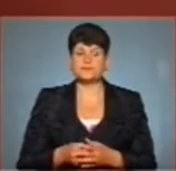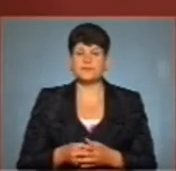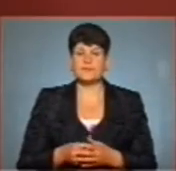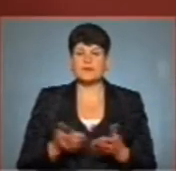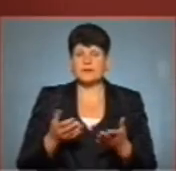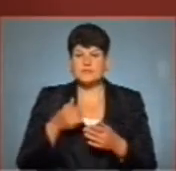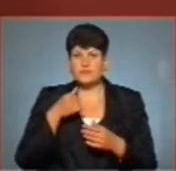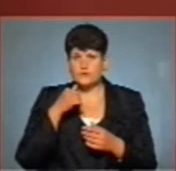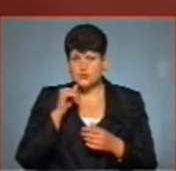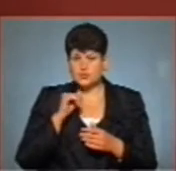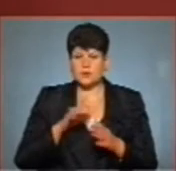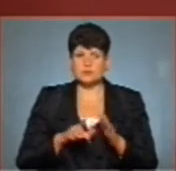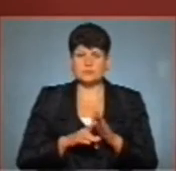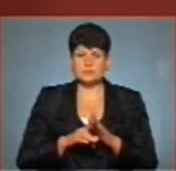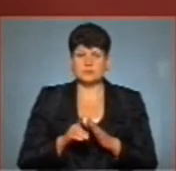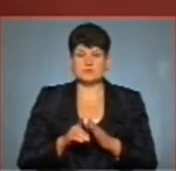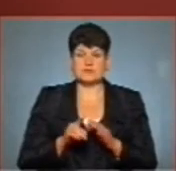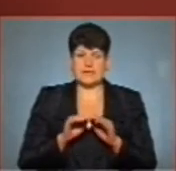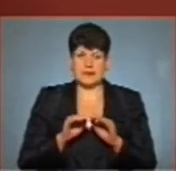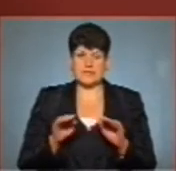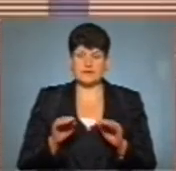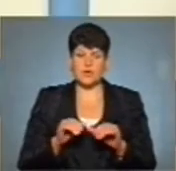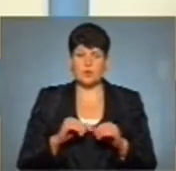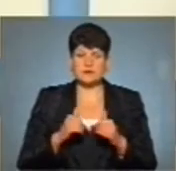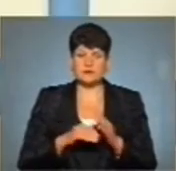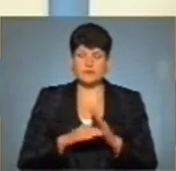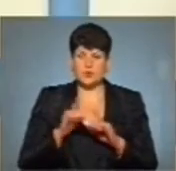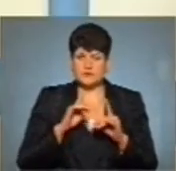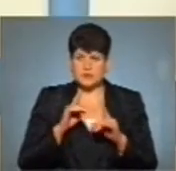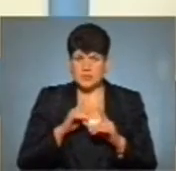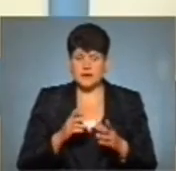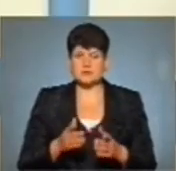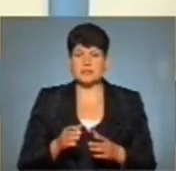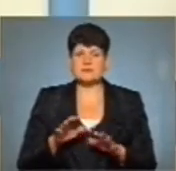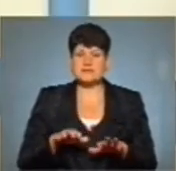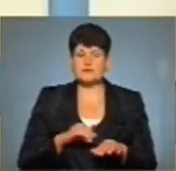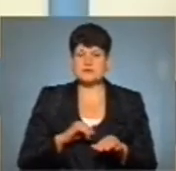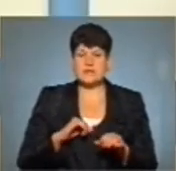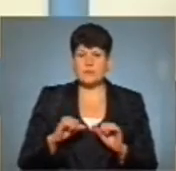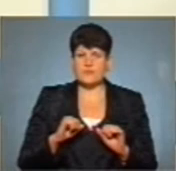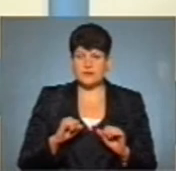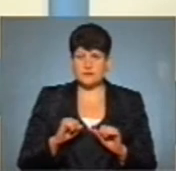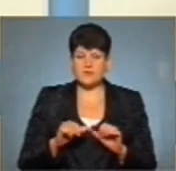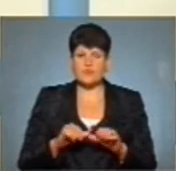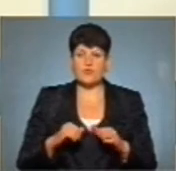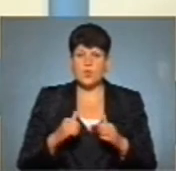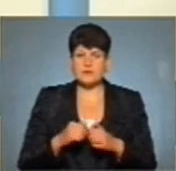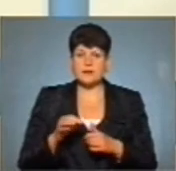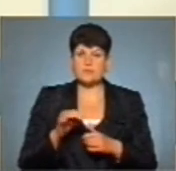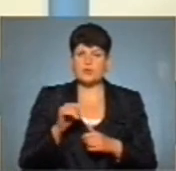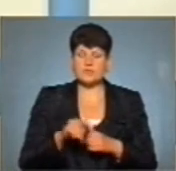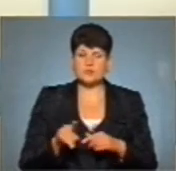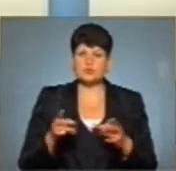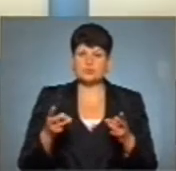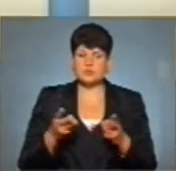Десь вчора дійшли згоди про те, на рівні Комітету Верховної Ради з питань місцевого самоврядування, взагалі комітетів, про те, що